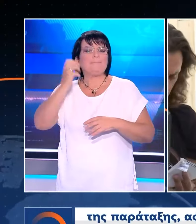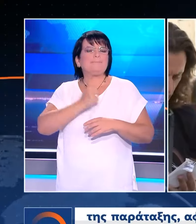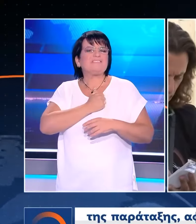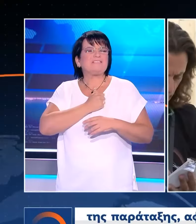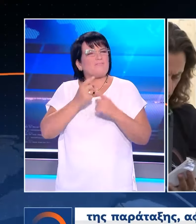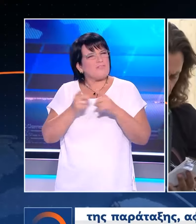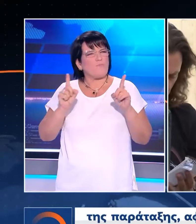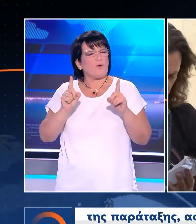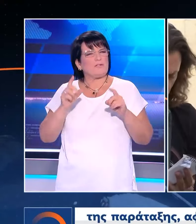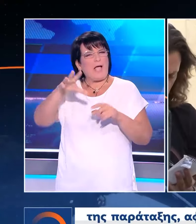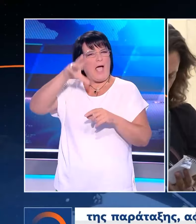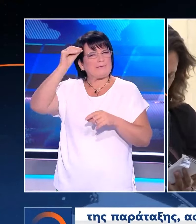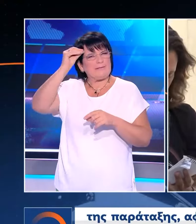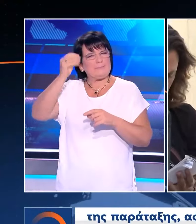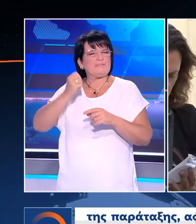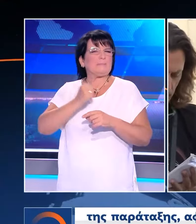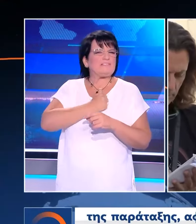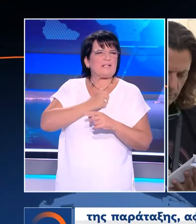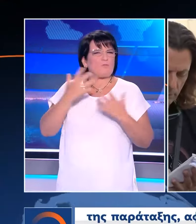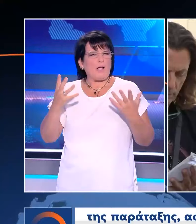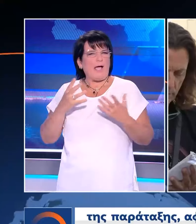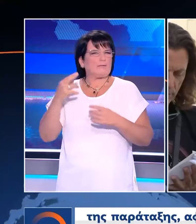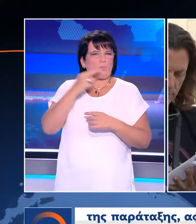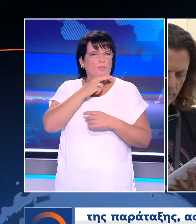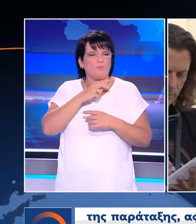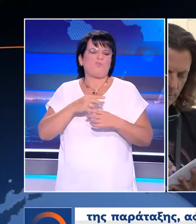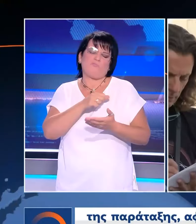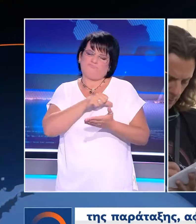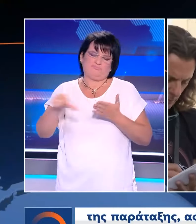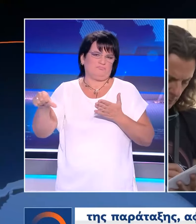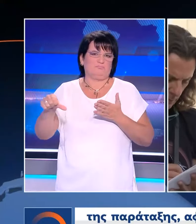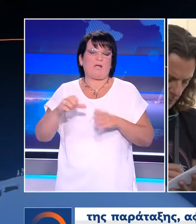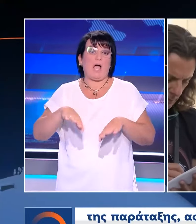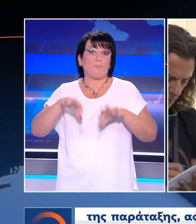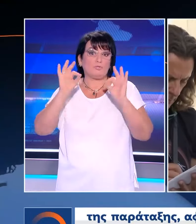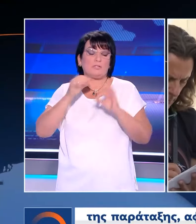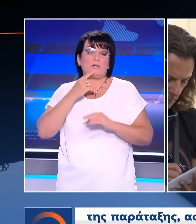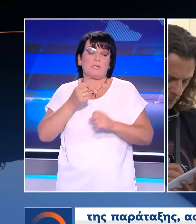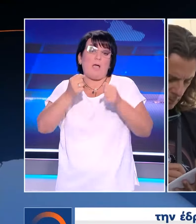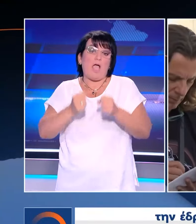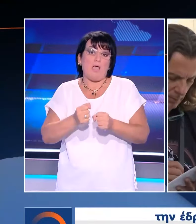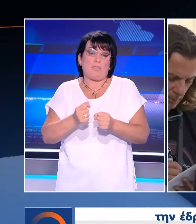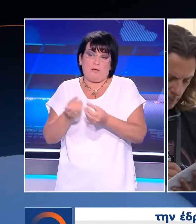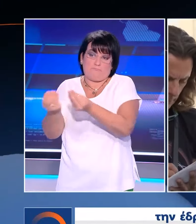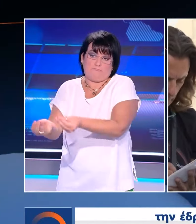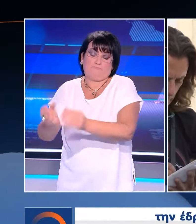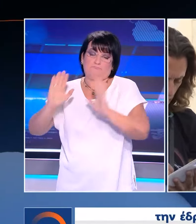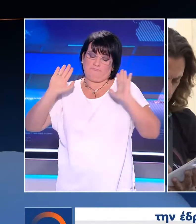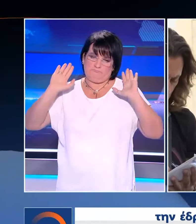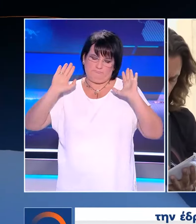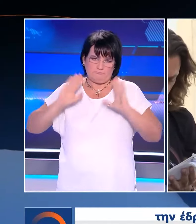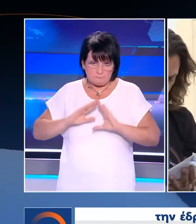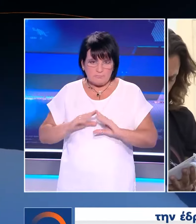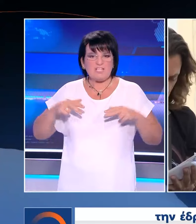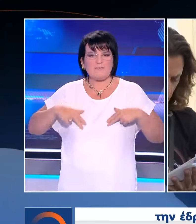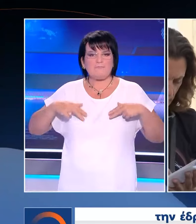της παράταξης αφήνοντας αιχμές για τον πρωθυπουργό ενώ κατέστησε σαφές εξαρχής πως δεν παραδίδει την έδρα του από την πλευρά